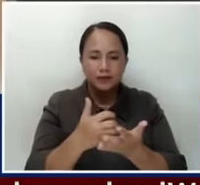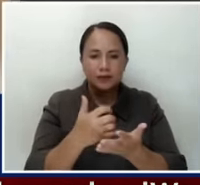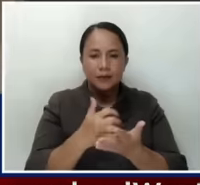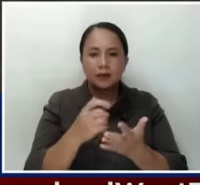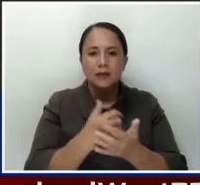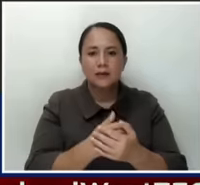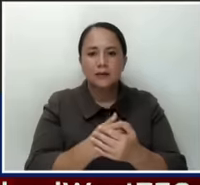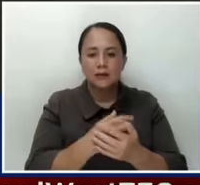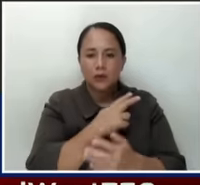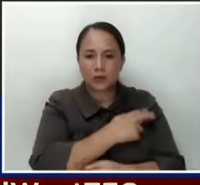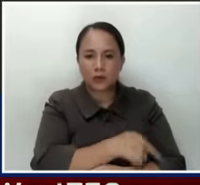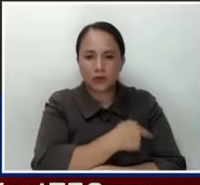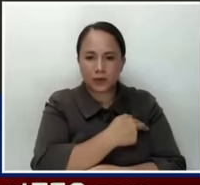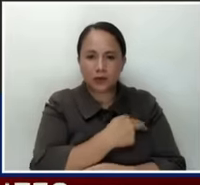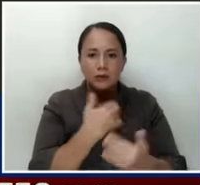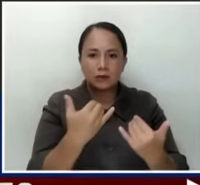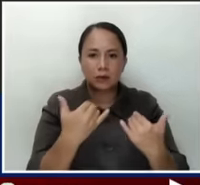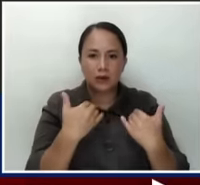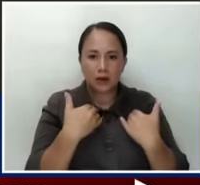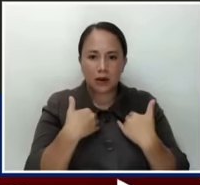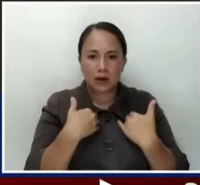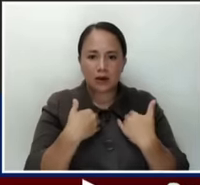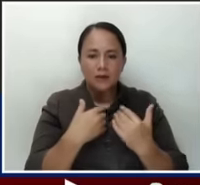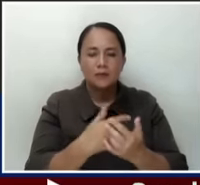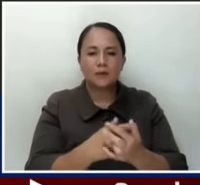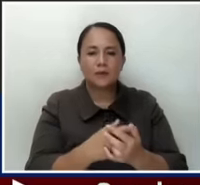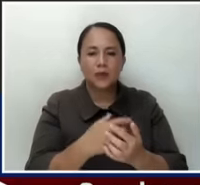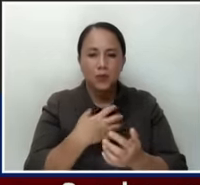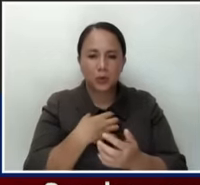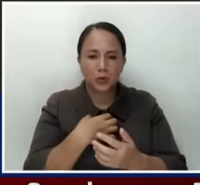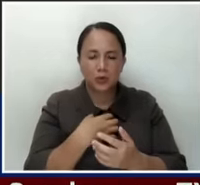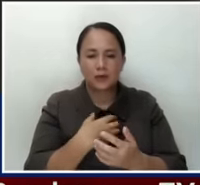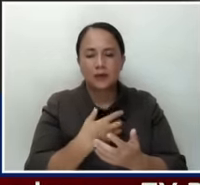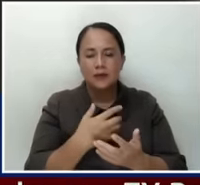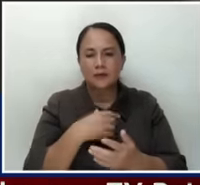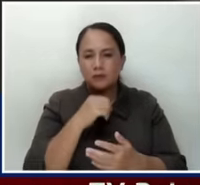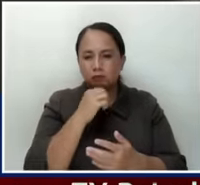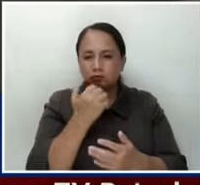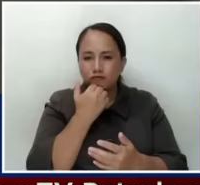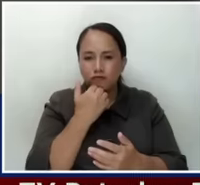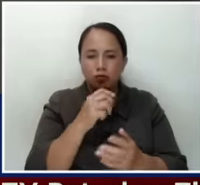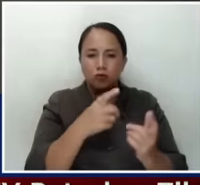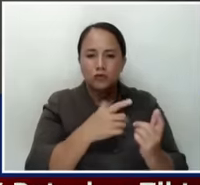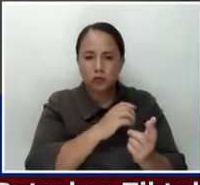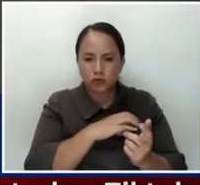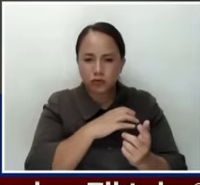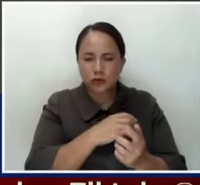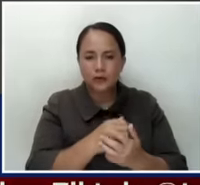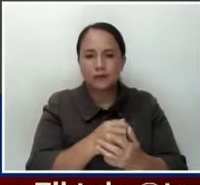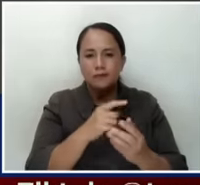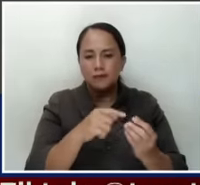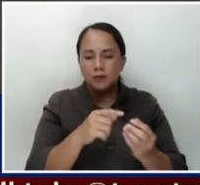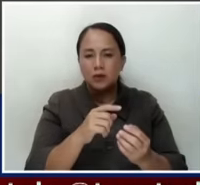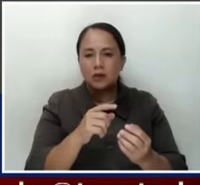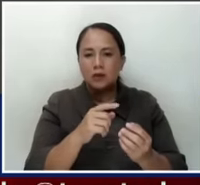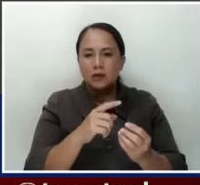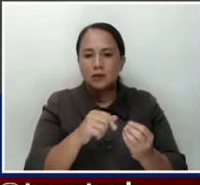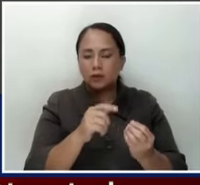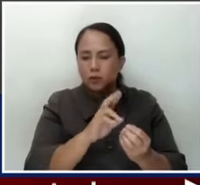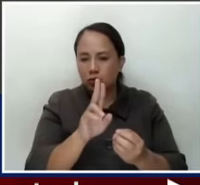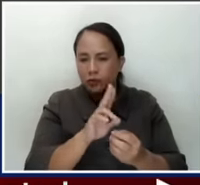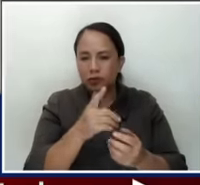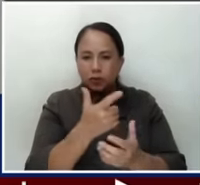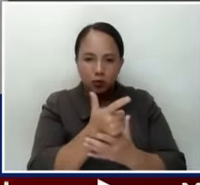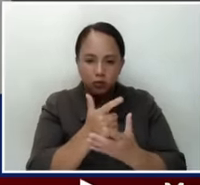ospital. Nahaharap ang pulis sa mga reklamong grave misconduct, indiscriminate discharge of firearm, at reckless